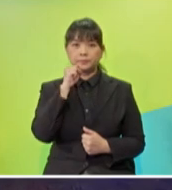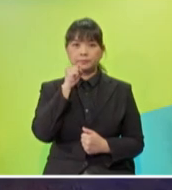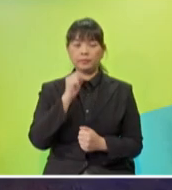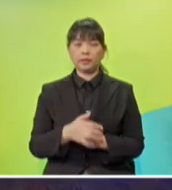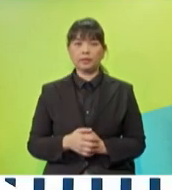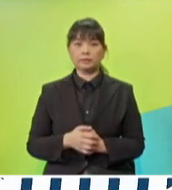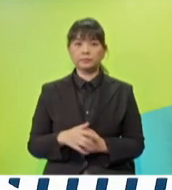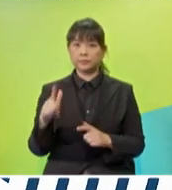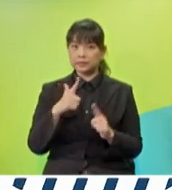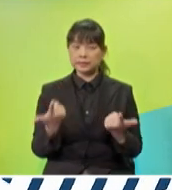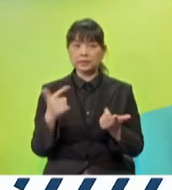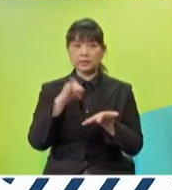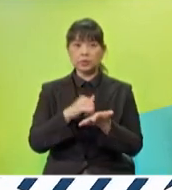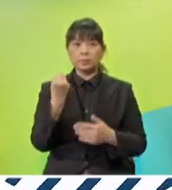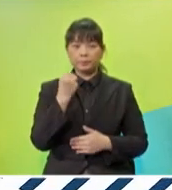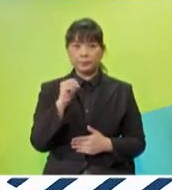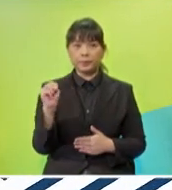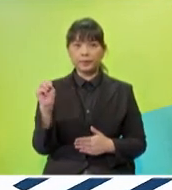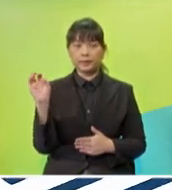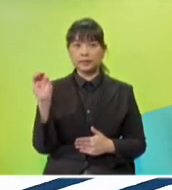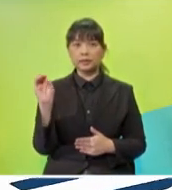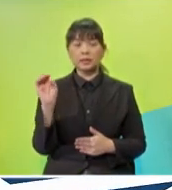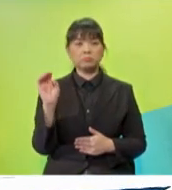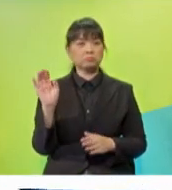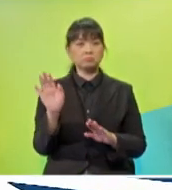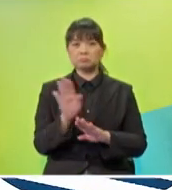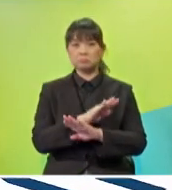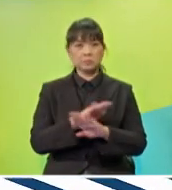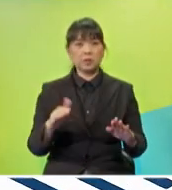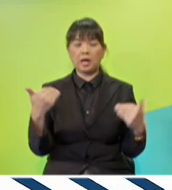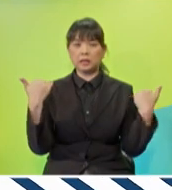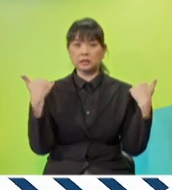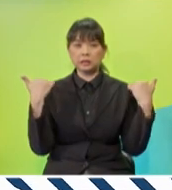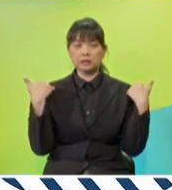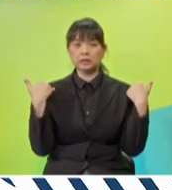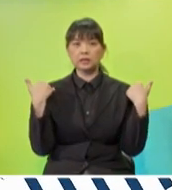Selain itu mereka juga tidak ada kesadaran tentang keburukan